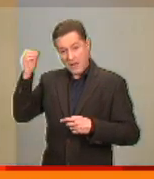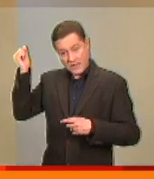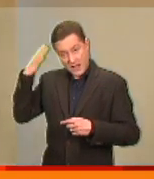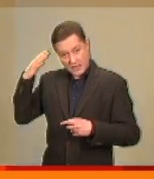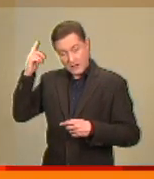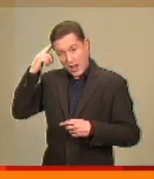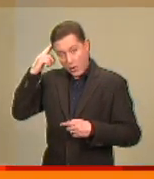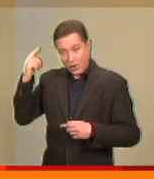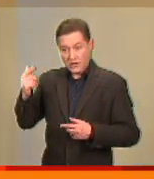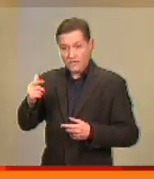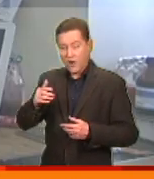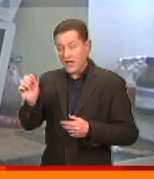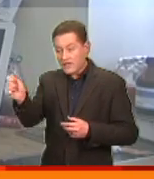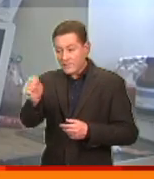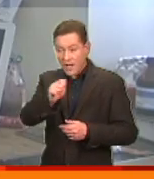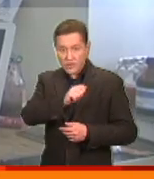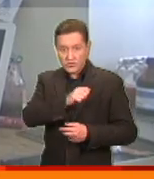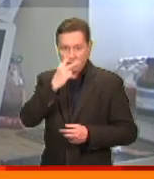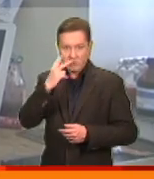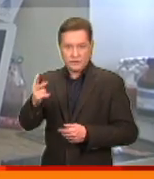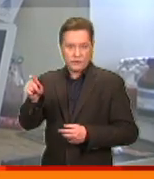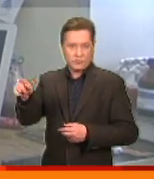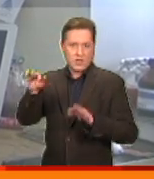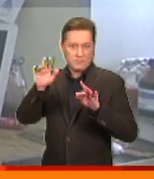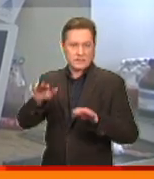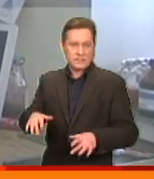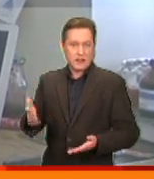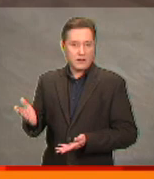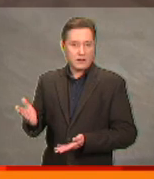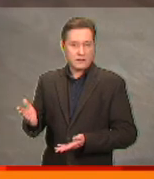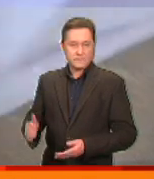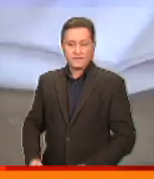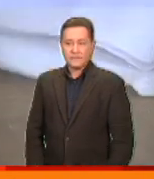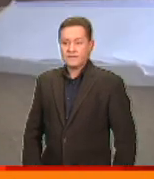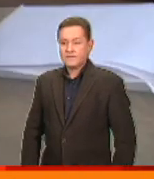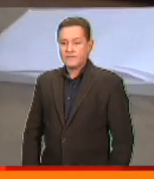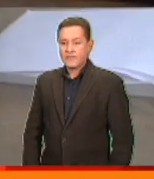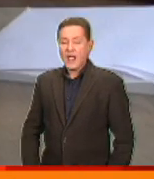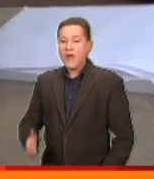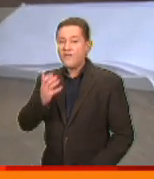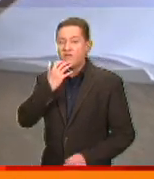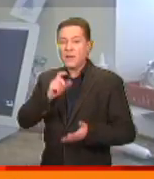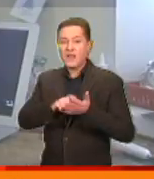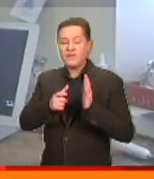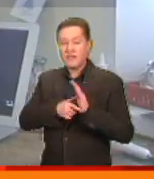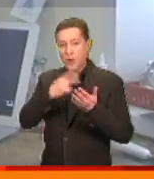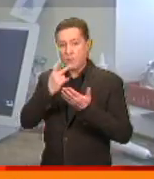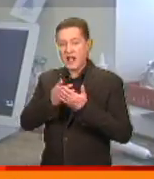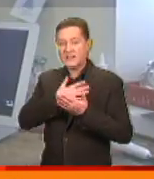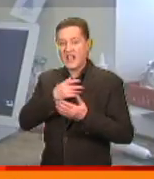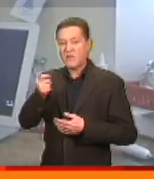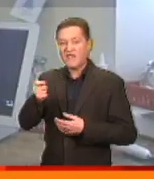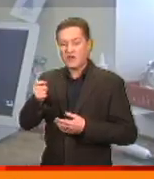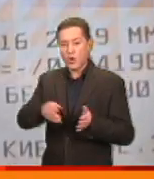Ну, отодвигаю шторку, смотрю, а там вот такой вот трешняк. Сидячи вже в теплій квартирі, Наталя показує нам квиток